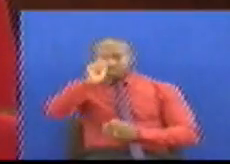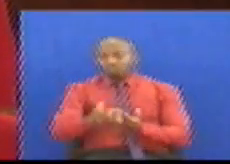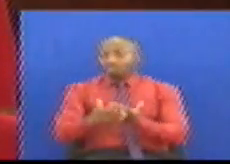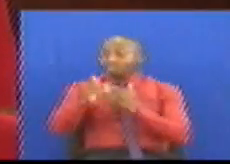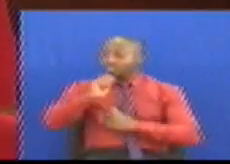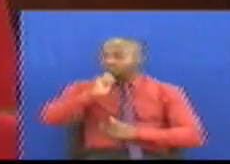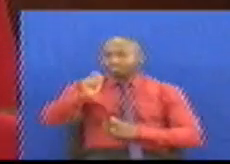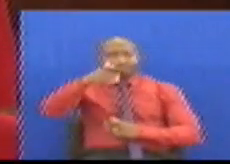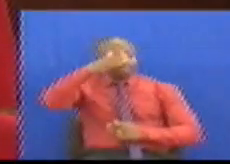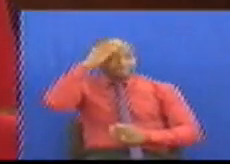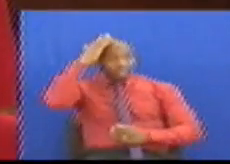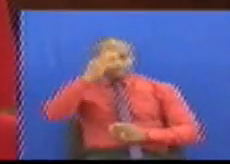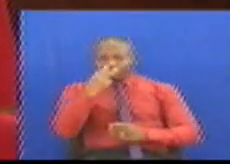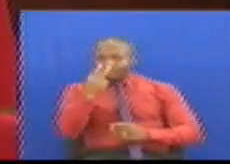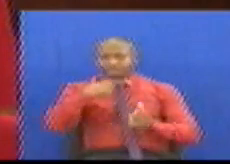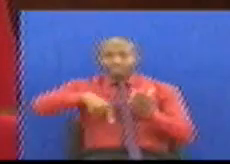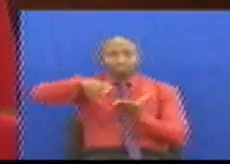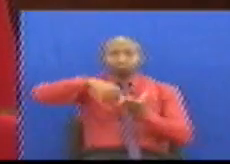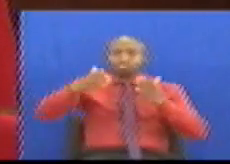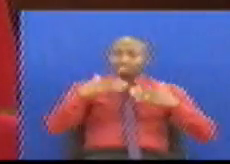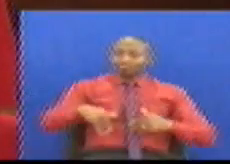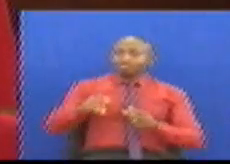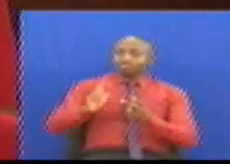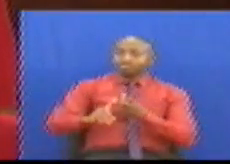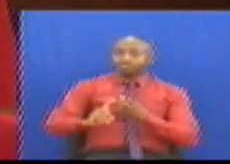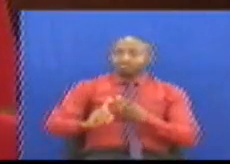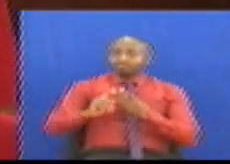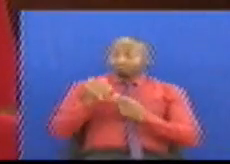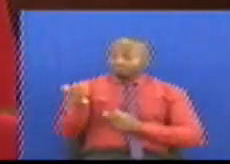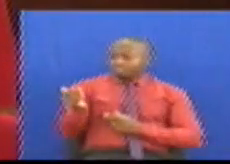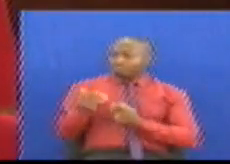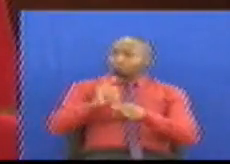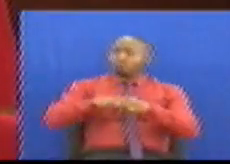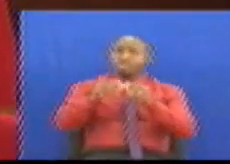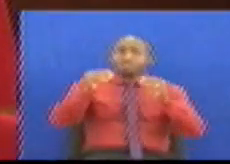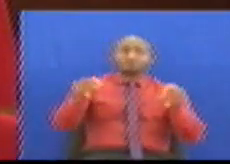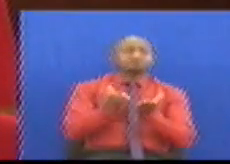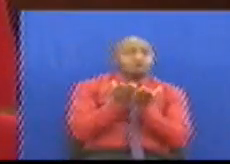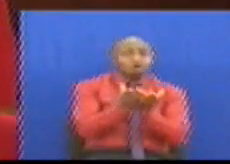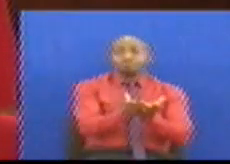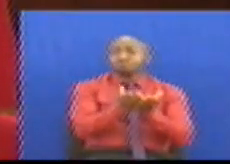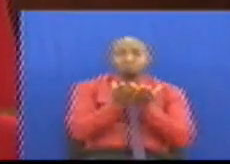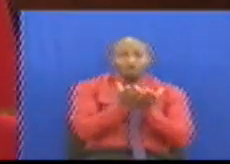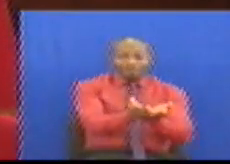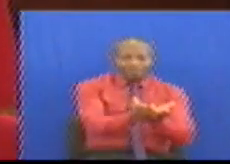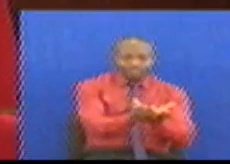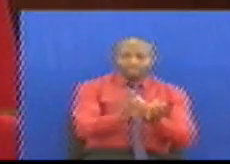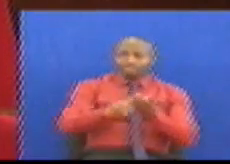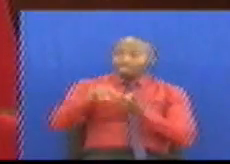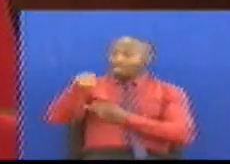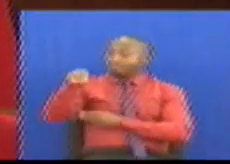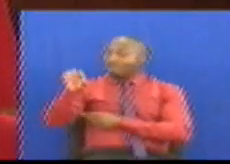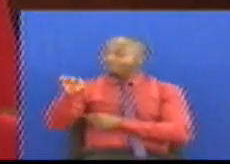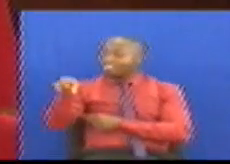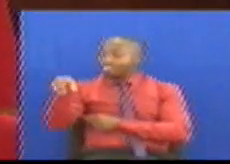serikali iangalie katika kituo cha afya cha Bumilainga. Tumekuwa tukiomba ni muda mrefu. Mheshimiwa Waziri, Mafinga wakati